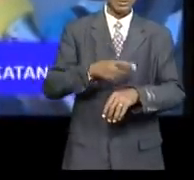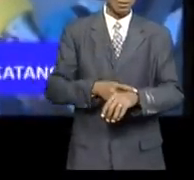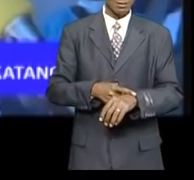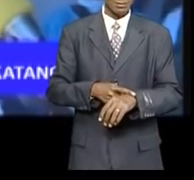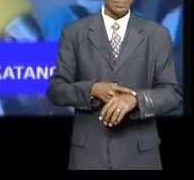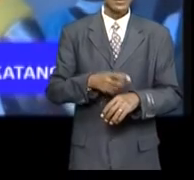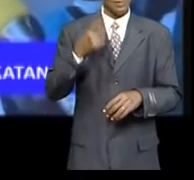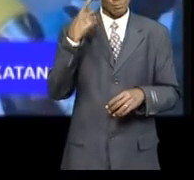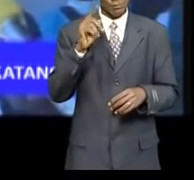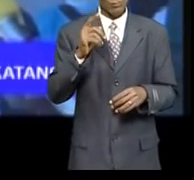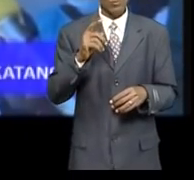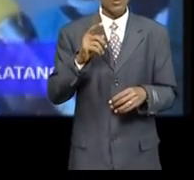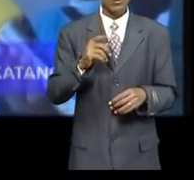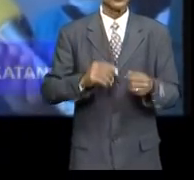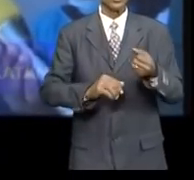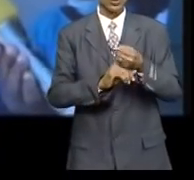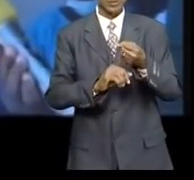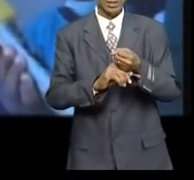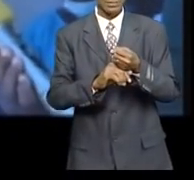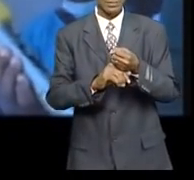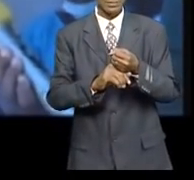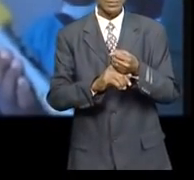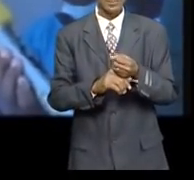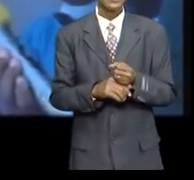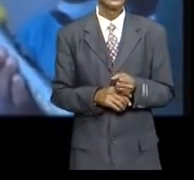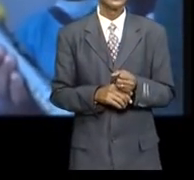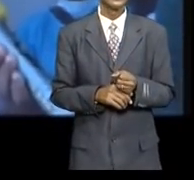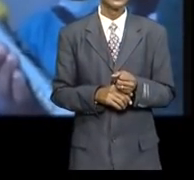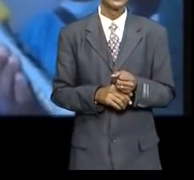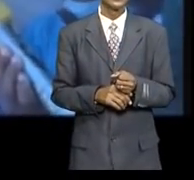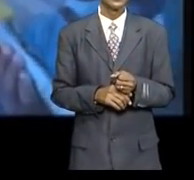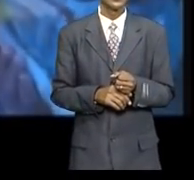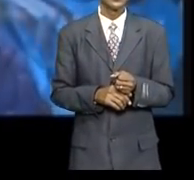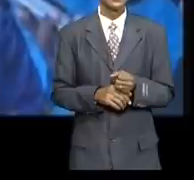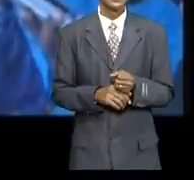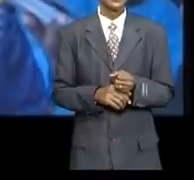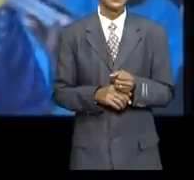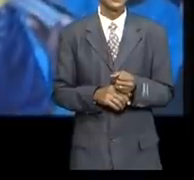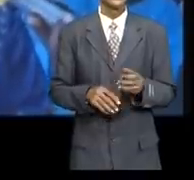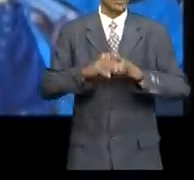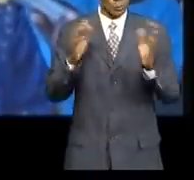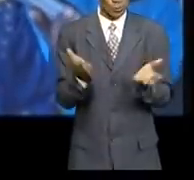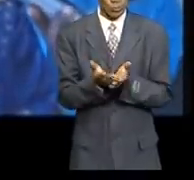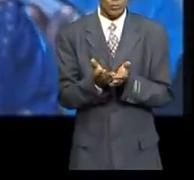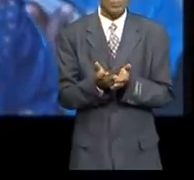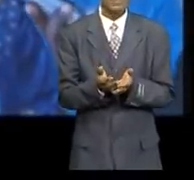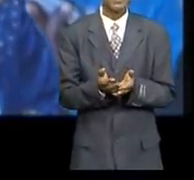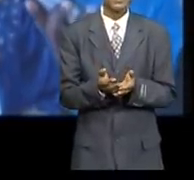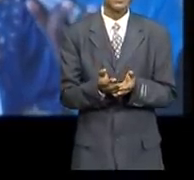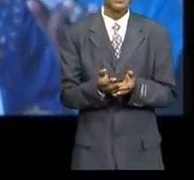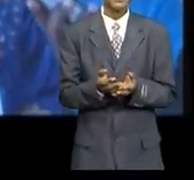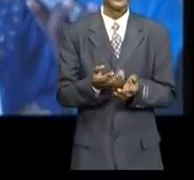2000 ménages le veuve de policiers et blessés victimes de patrouilles Je saisis cette opportunité pour